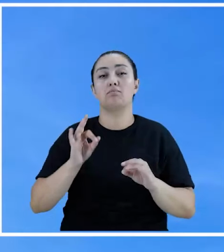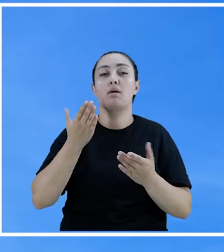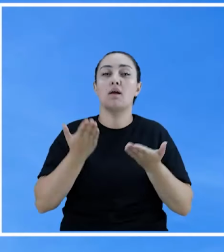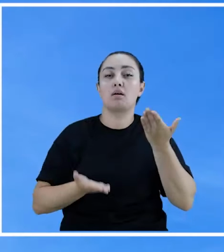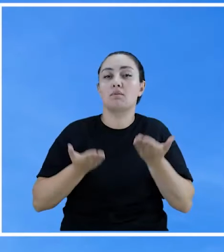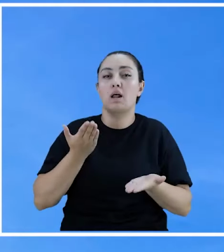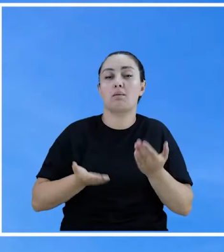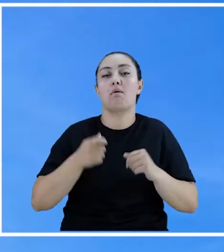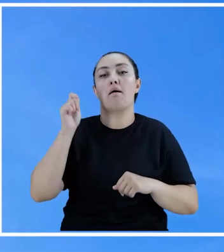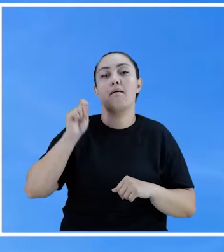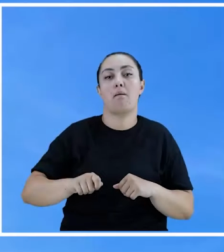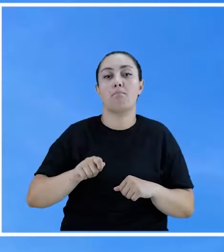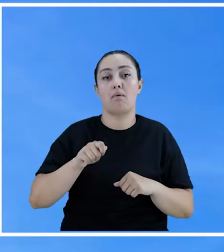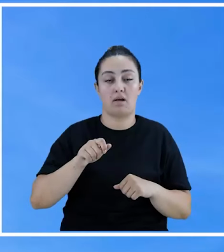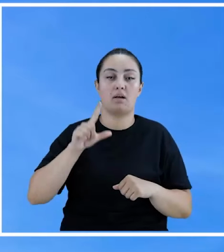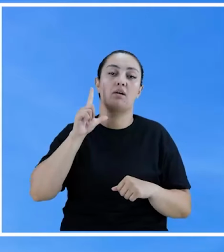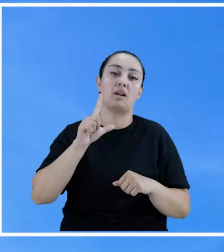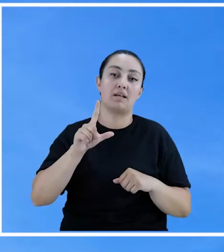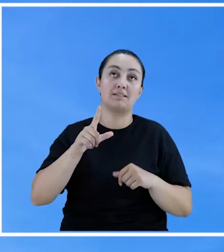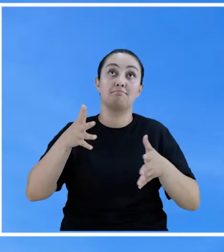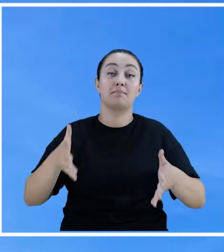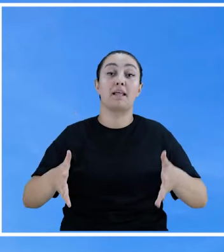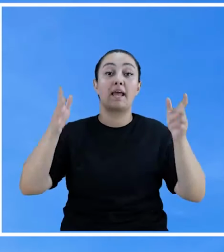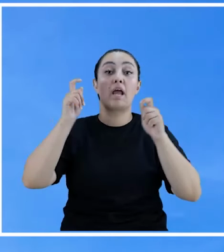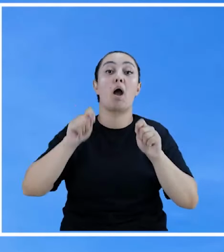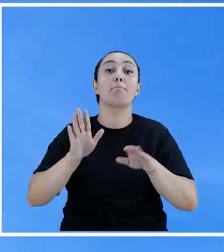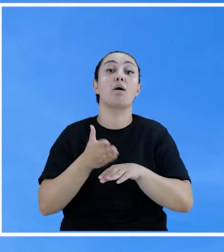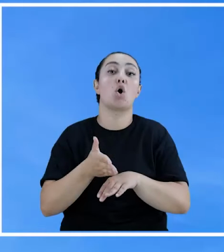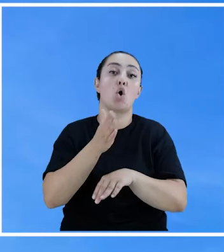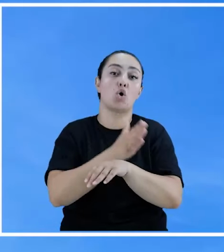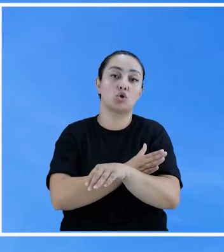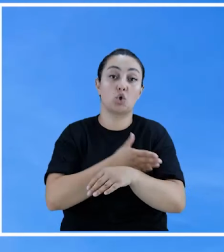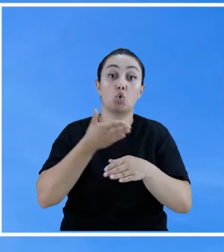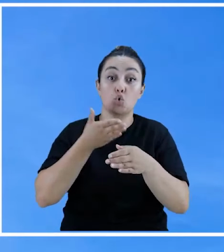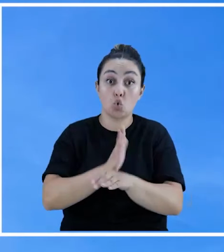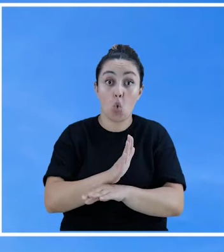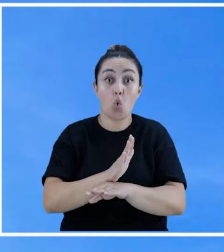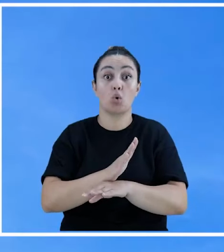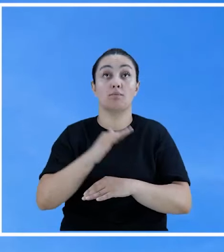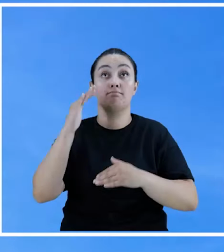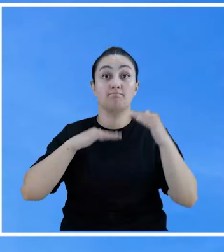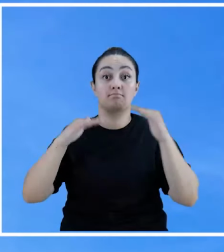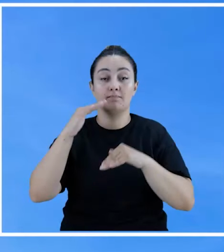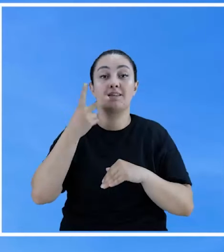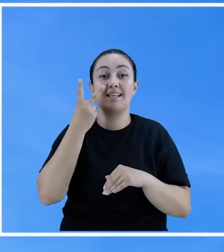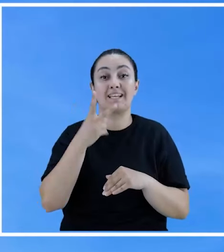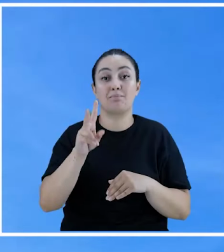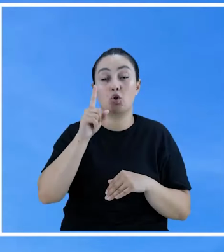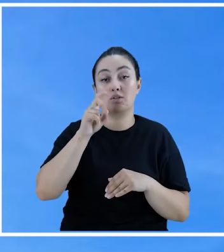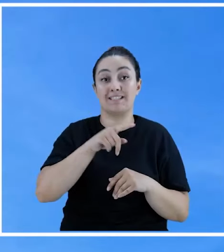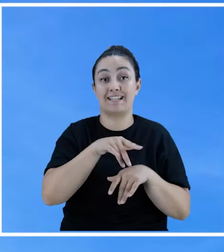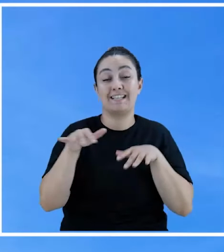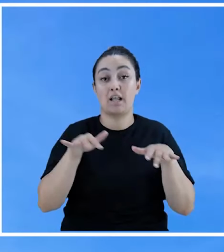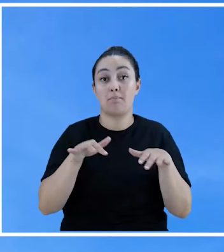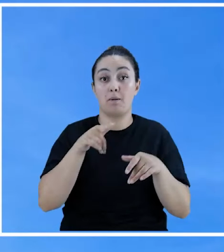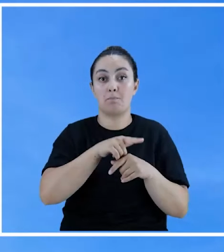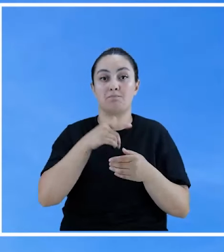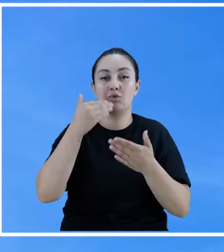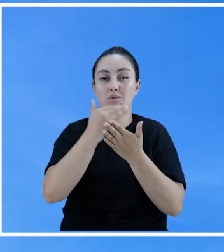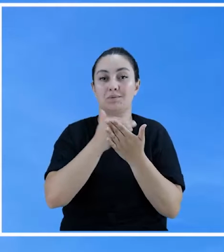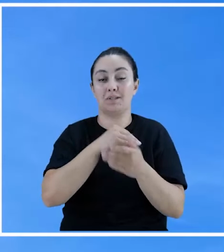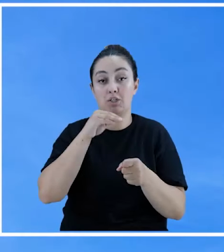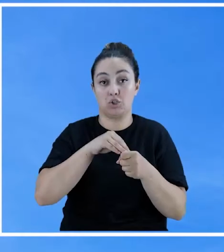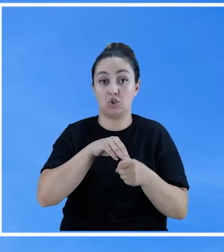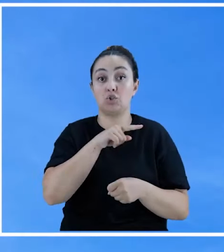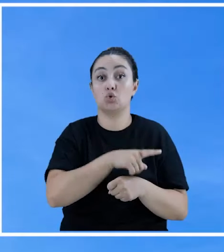gerekiyor. Bu tasarımı yapmadan önce. Eğer bu doğru bir şekilde tasarlanırsa ki 2018 yeni deprem